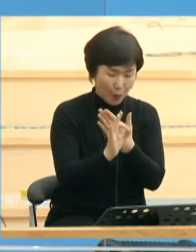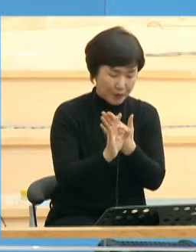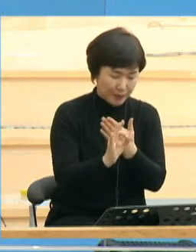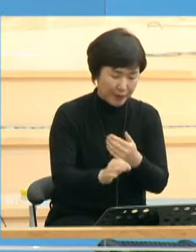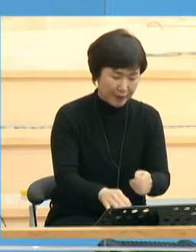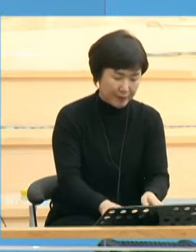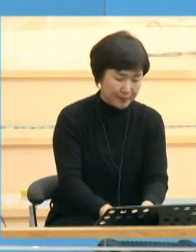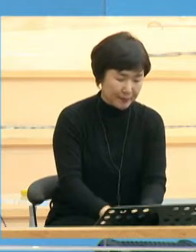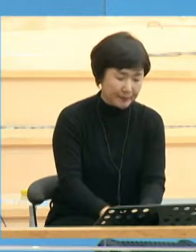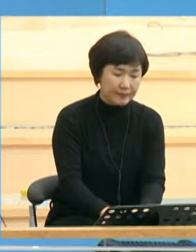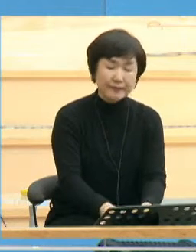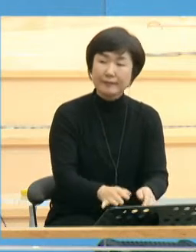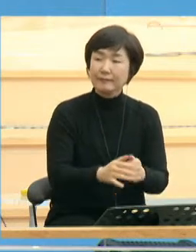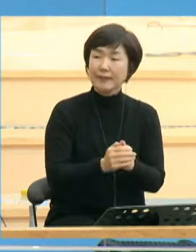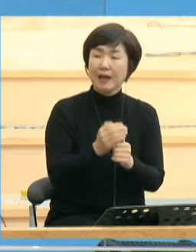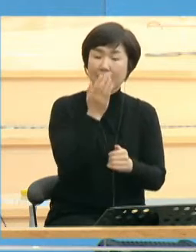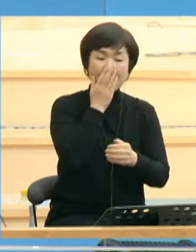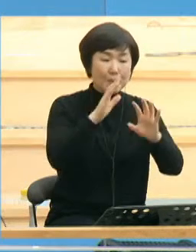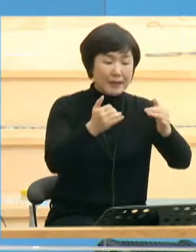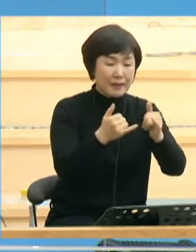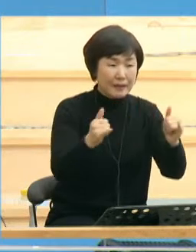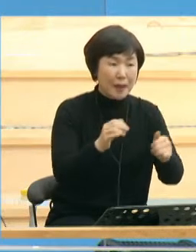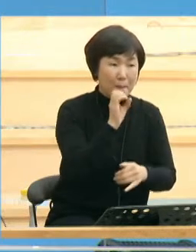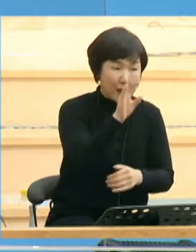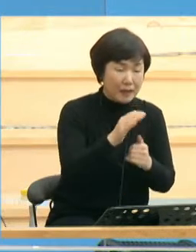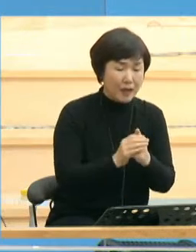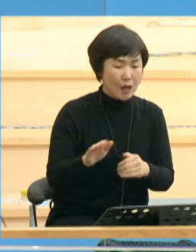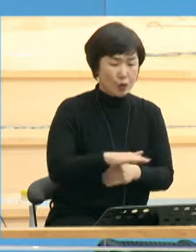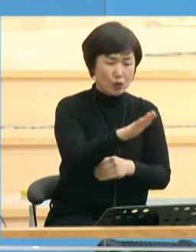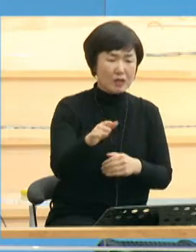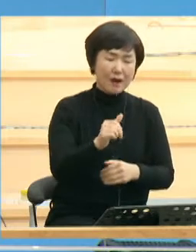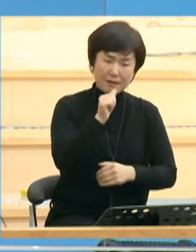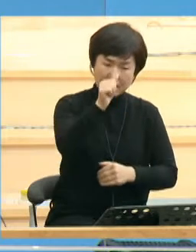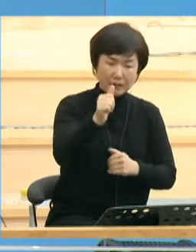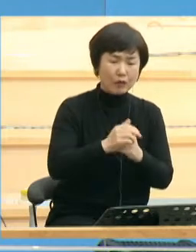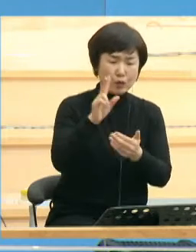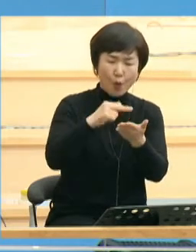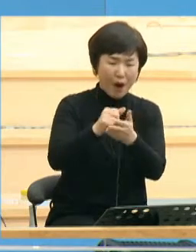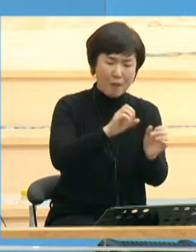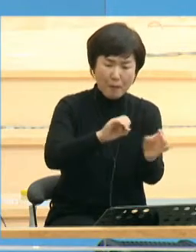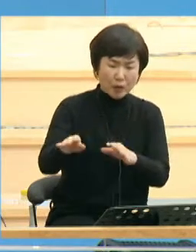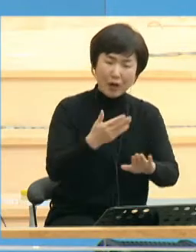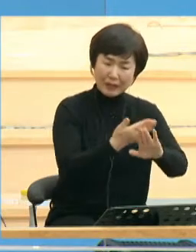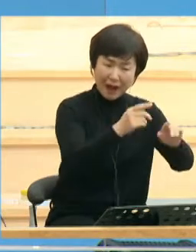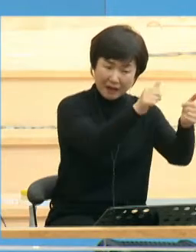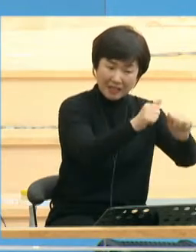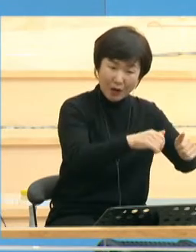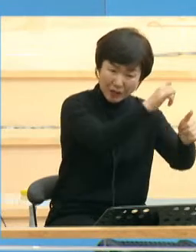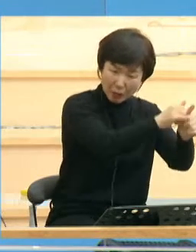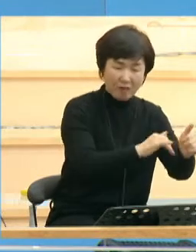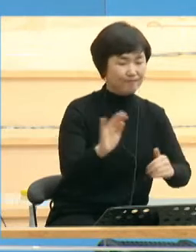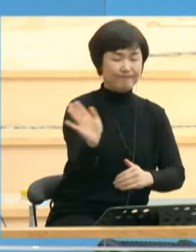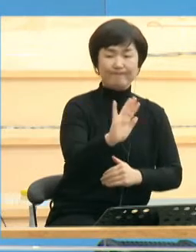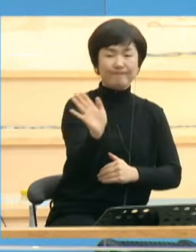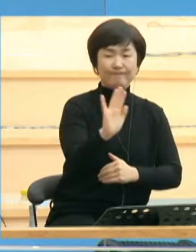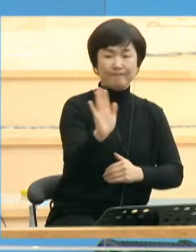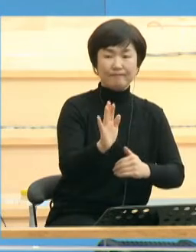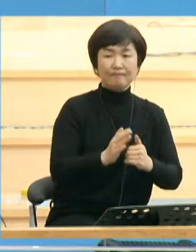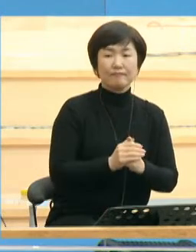이렇게 말합니다 백성이 대답하 이르되 우리가 결단코 여호와를 버리고 다른 신들을 섬기지 아니하리니